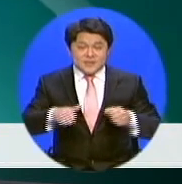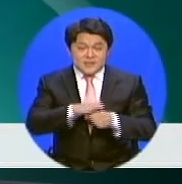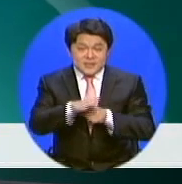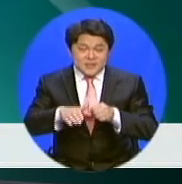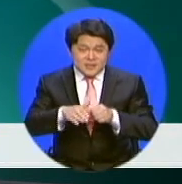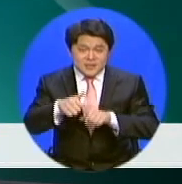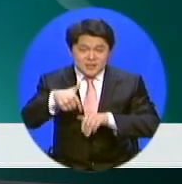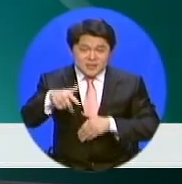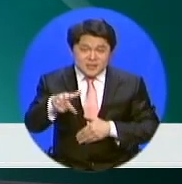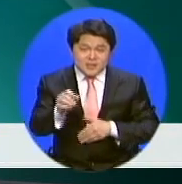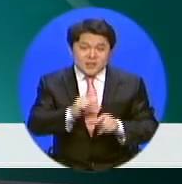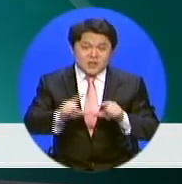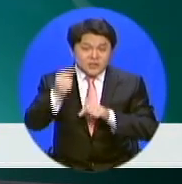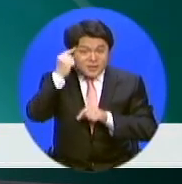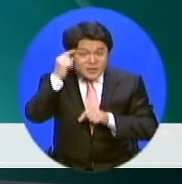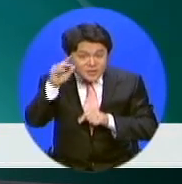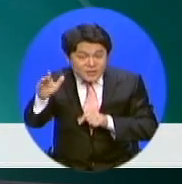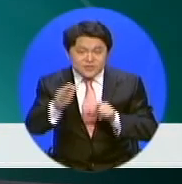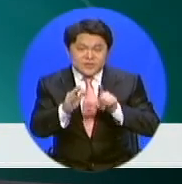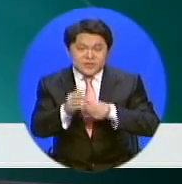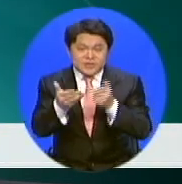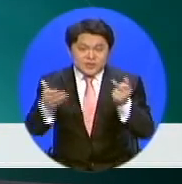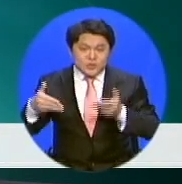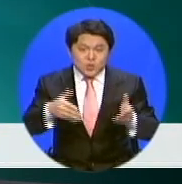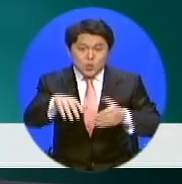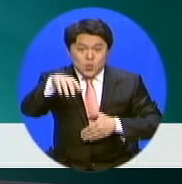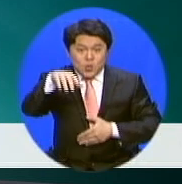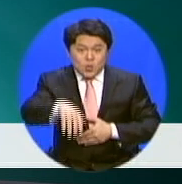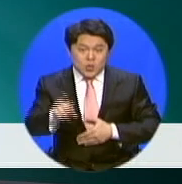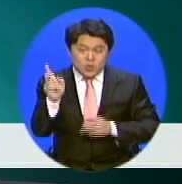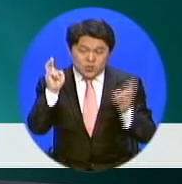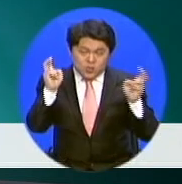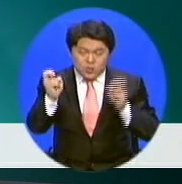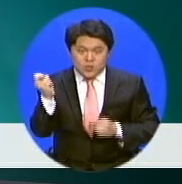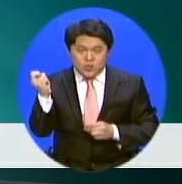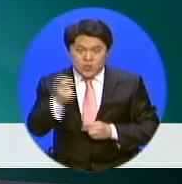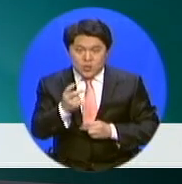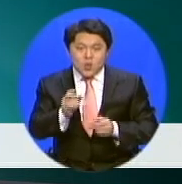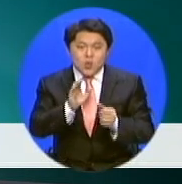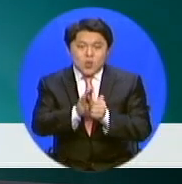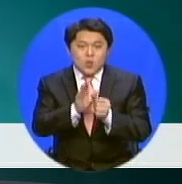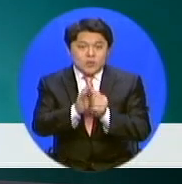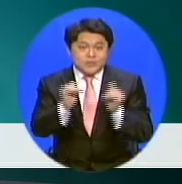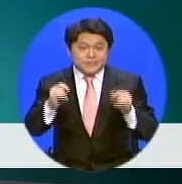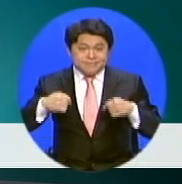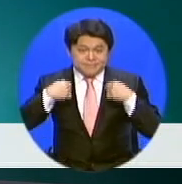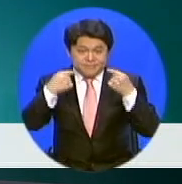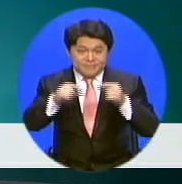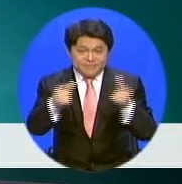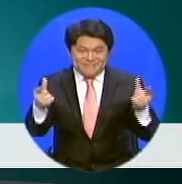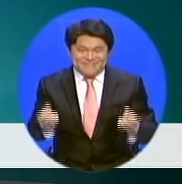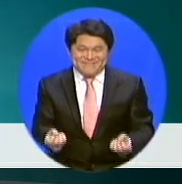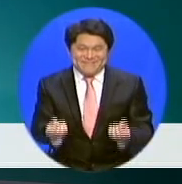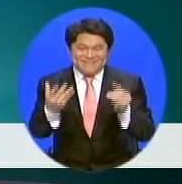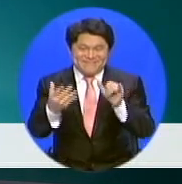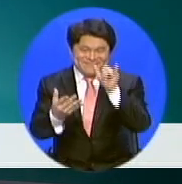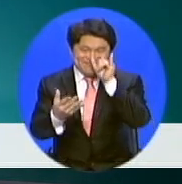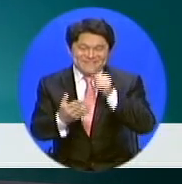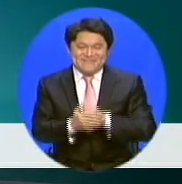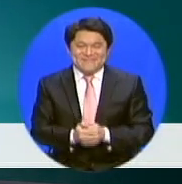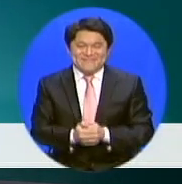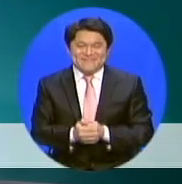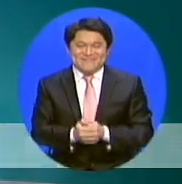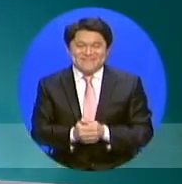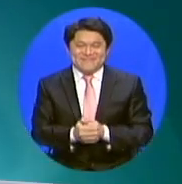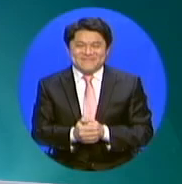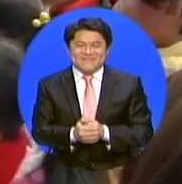더욱 그리워지는 연말연시를 맞아 강원도에서는 한 지역 기업과 재능 기부자들이 참여하는 다채로운 봉사활동이 펼쳐지고